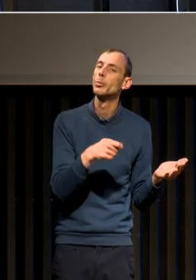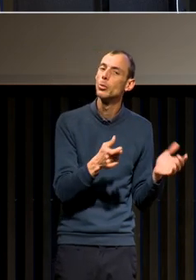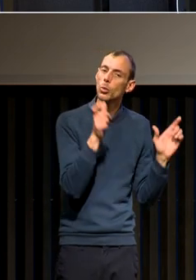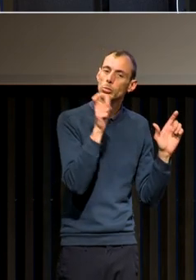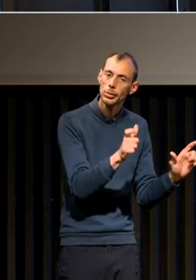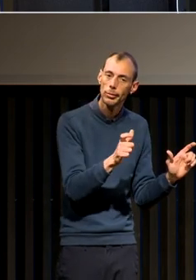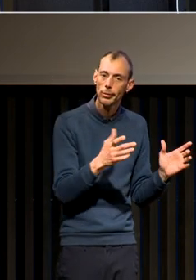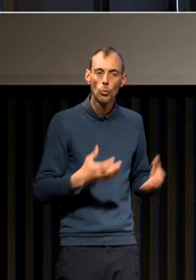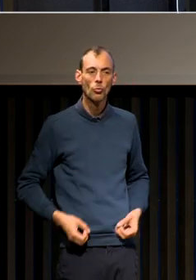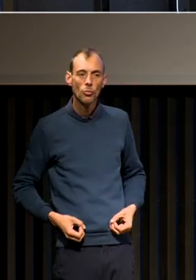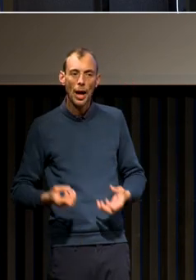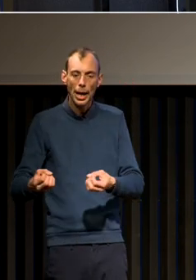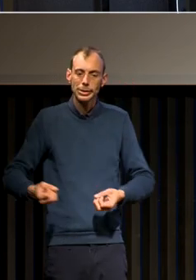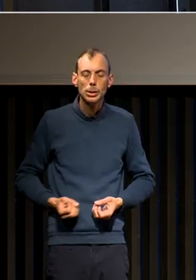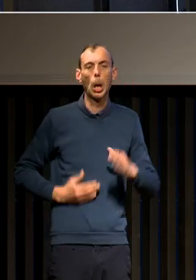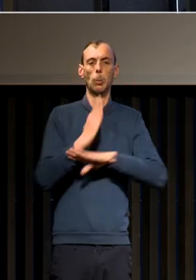d'hyperstimulation ovarienne.